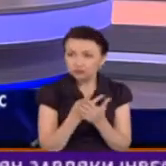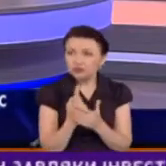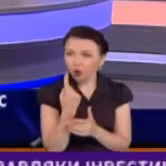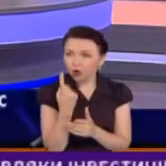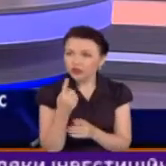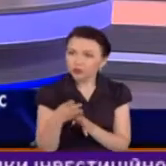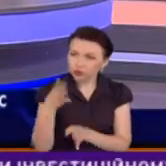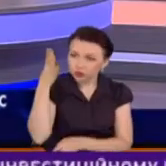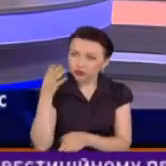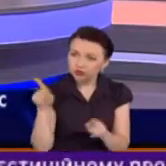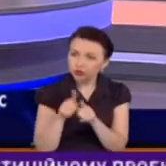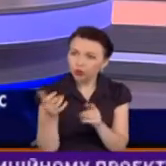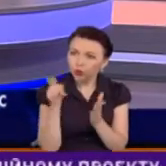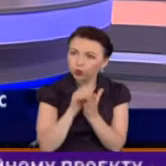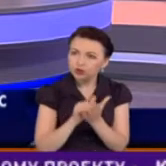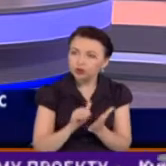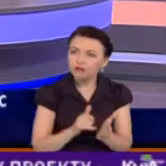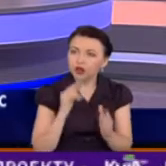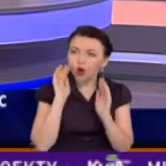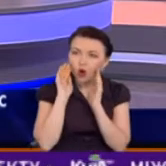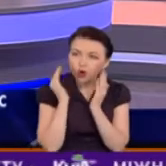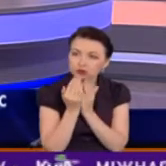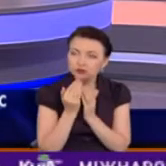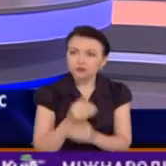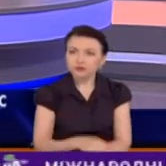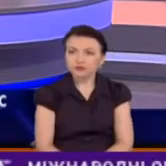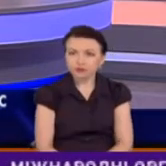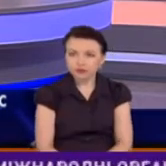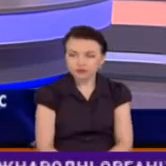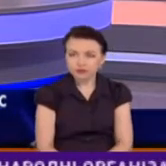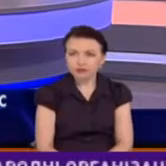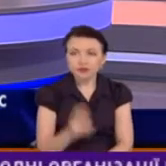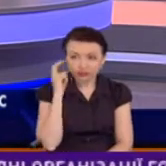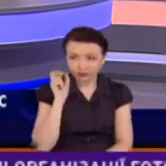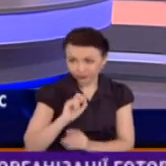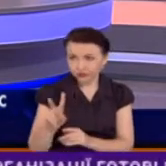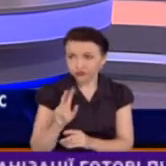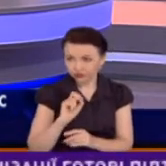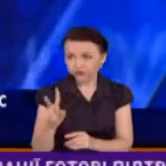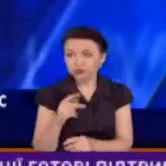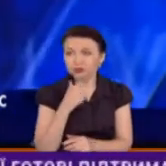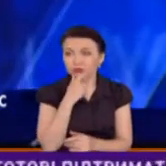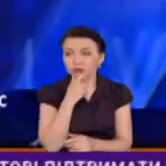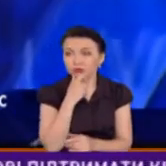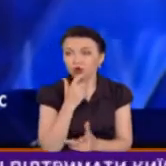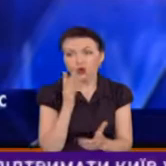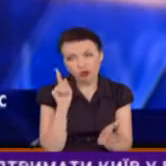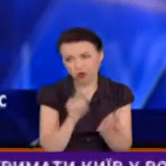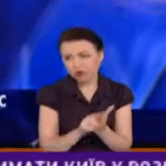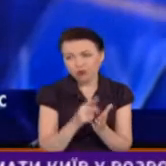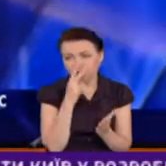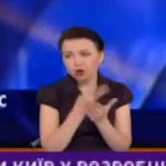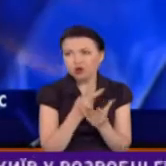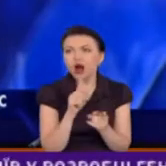будинок, в якому ви зробили такий проєкт. Покажіть хоч один. А є в Києві? Покажіть, будь ласка. Да? Разом з паном Климчуком. Покажіть. Є? Обов'язково. А